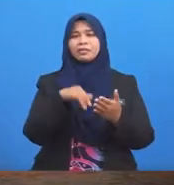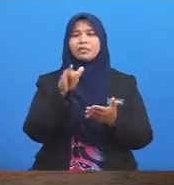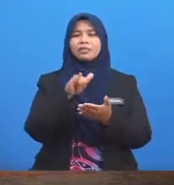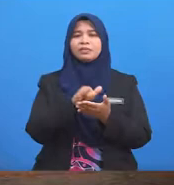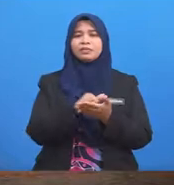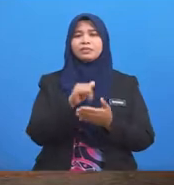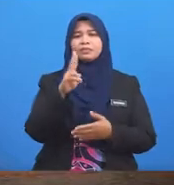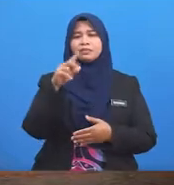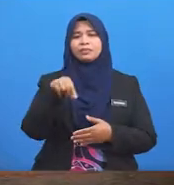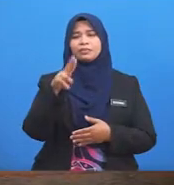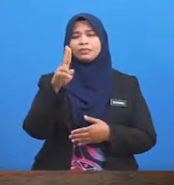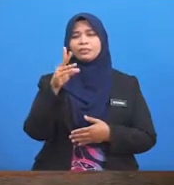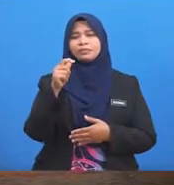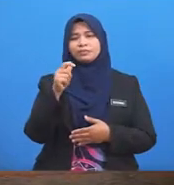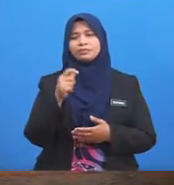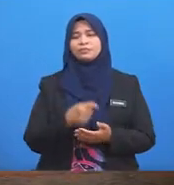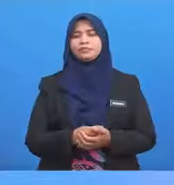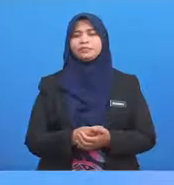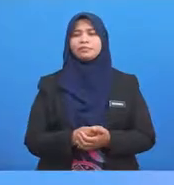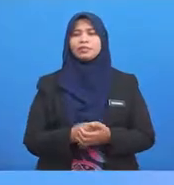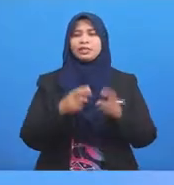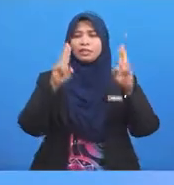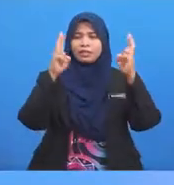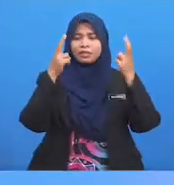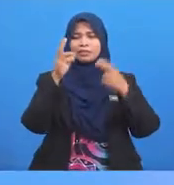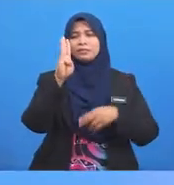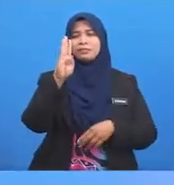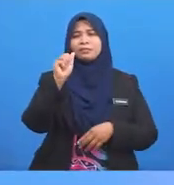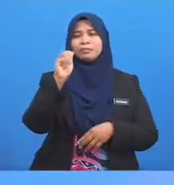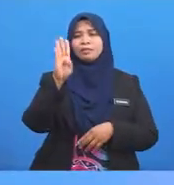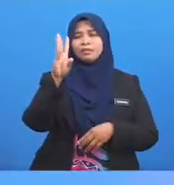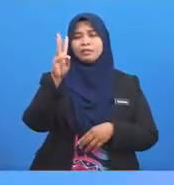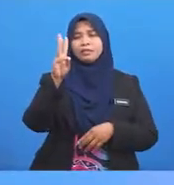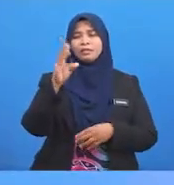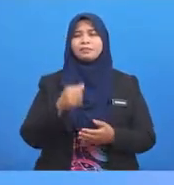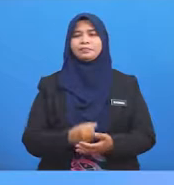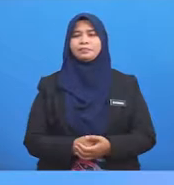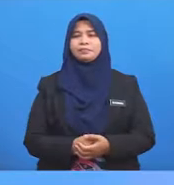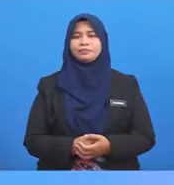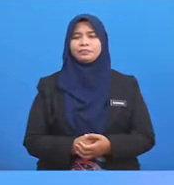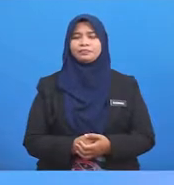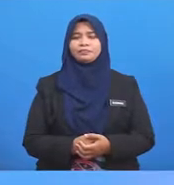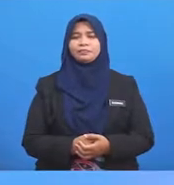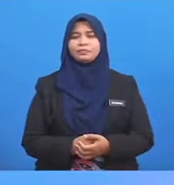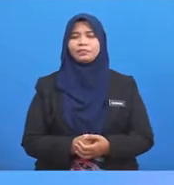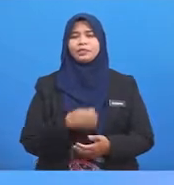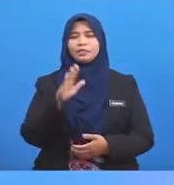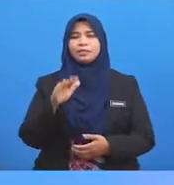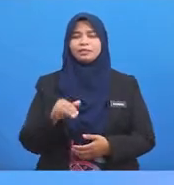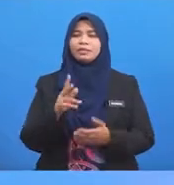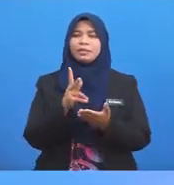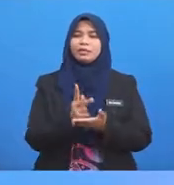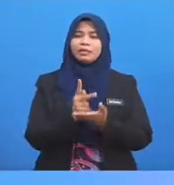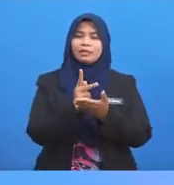itu ukudut tabarru'at, iaitu tajuk bab 6 dalam bidang al-fiqh. Sebelum kapal